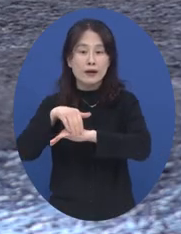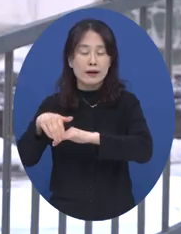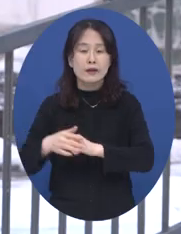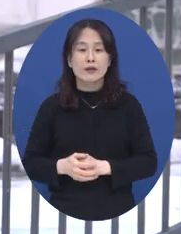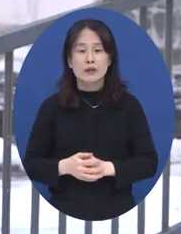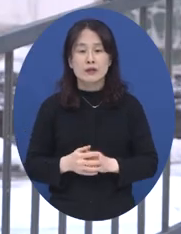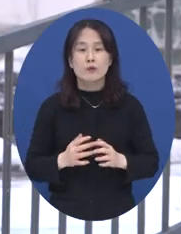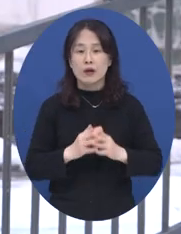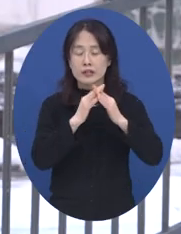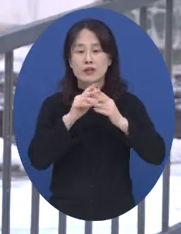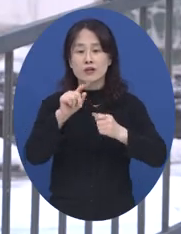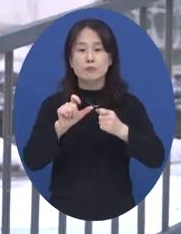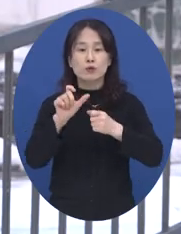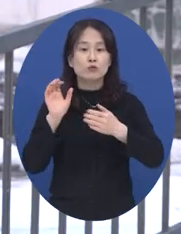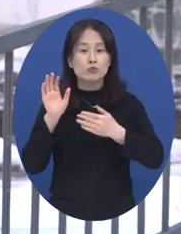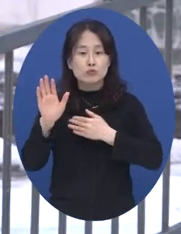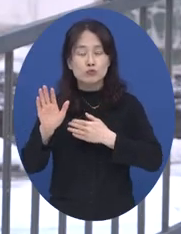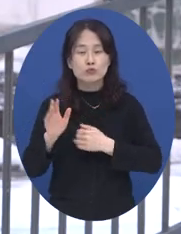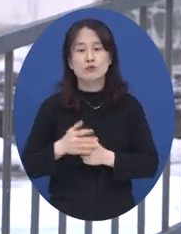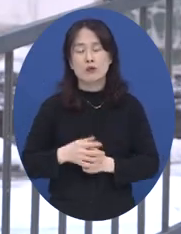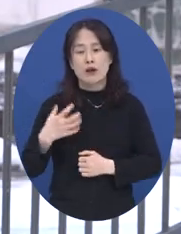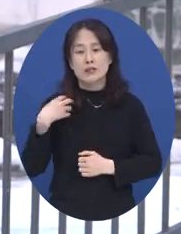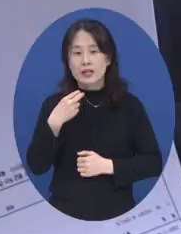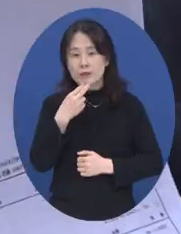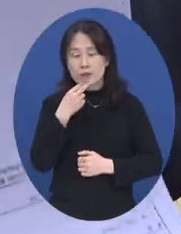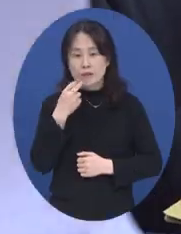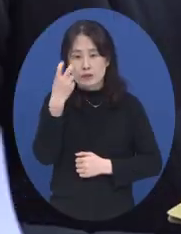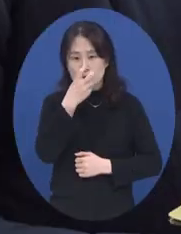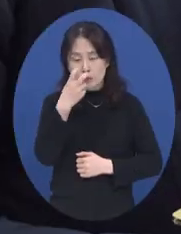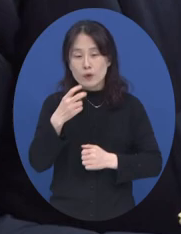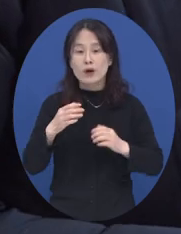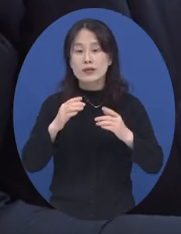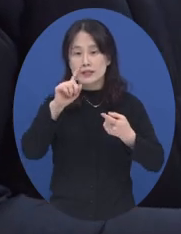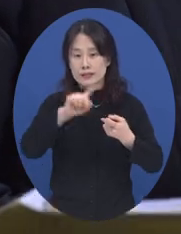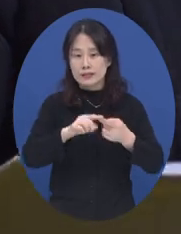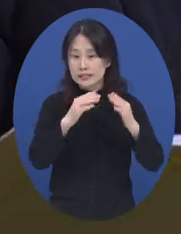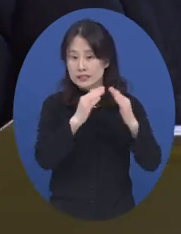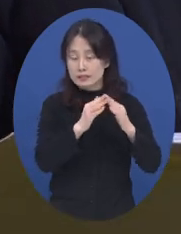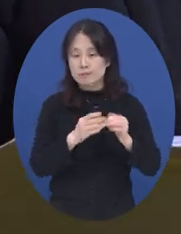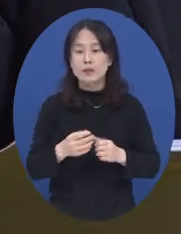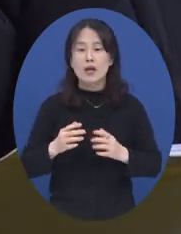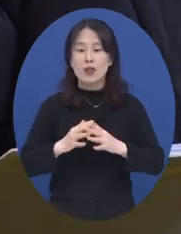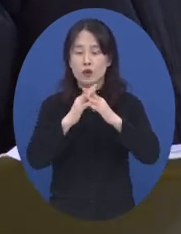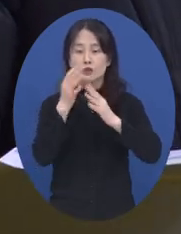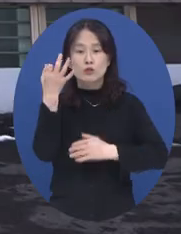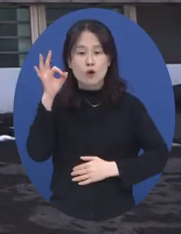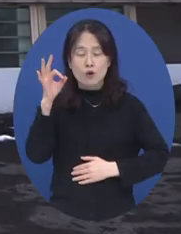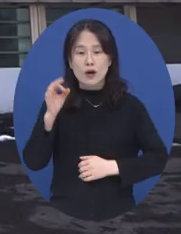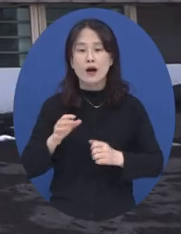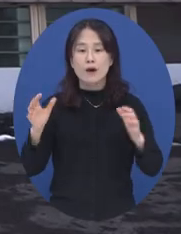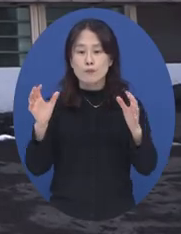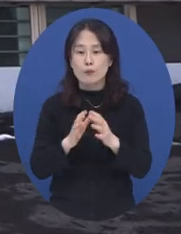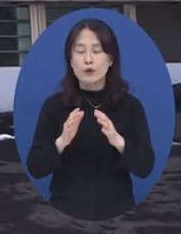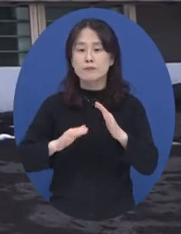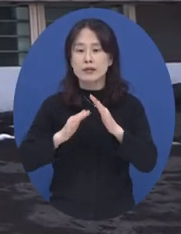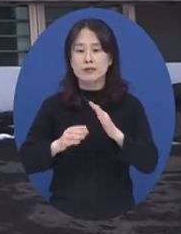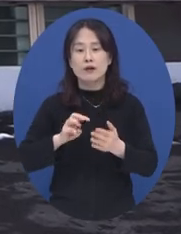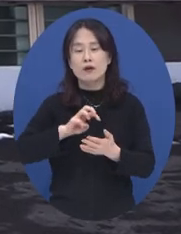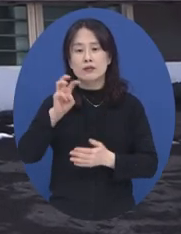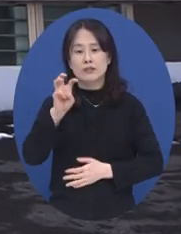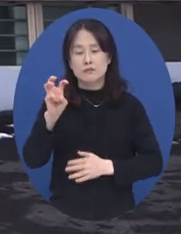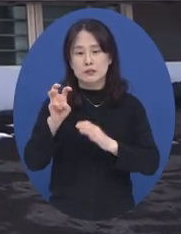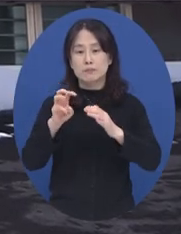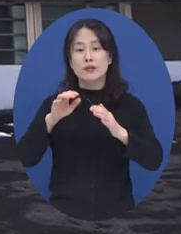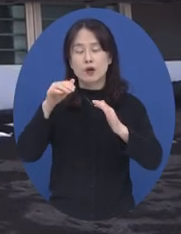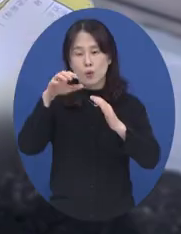준공후 15년이 지난 b 의무 관리대상 공동주택 이나 건축허가를 받은 30세 미만 공동주택이 지원대상